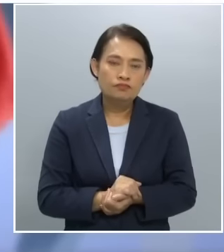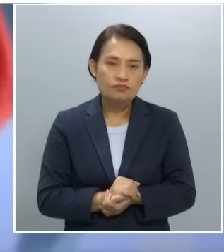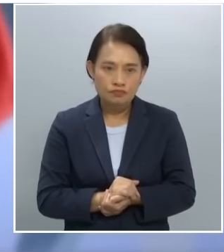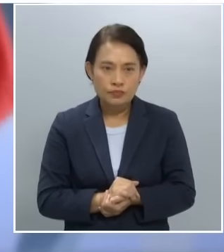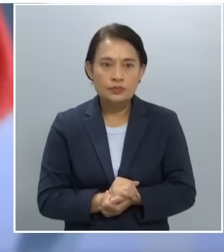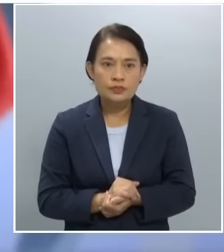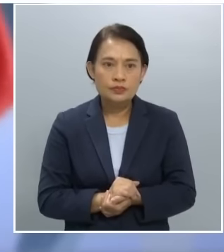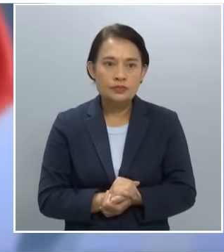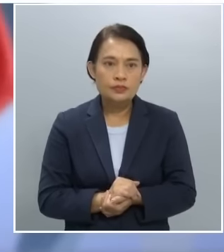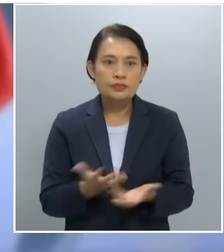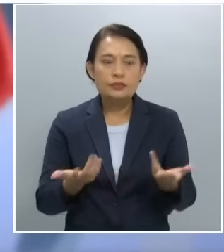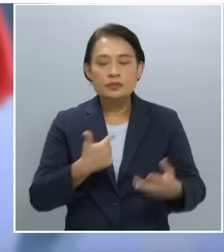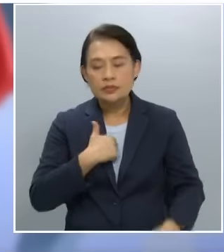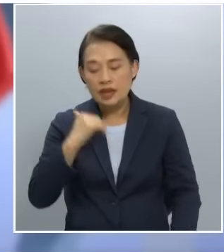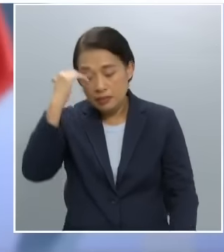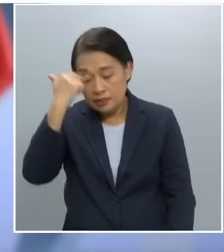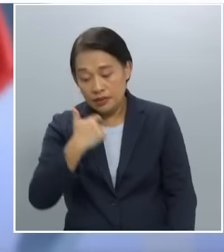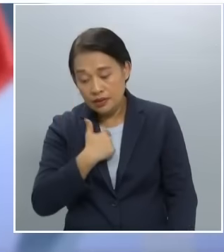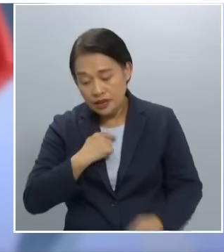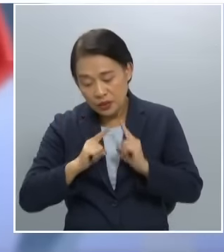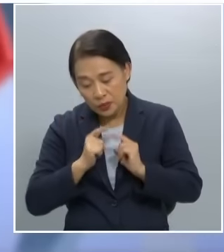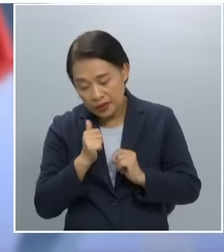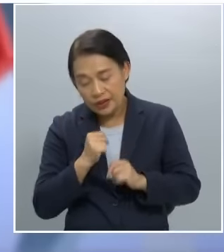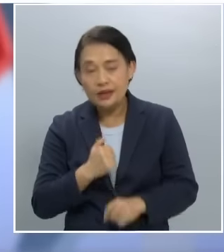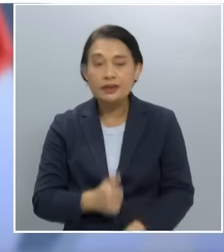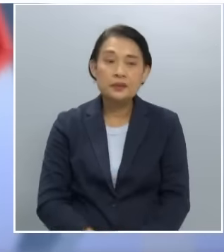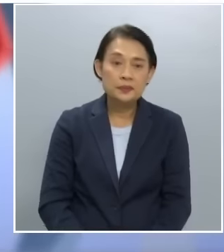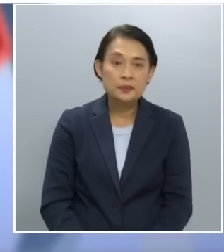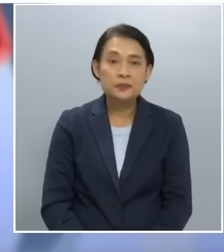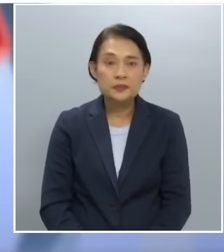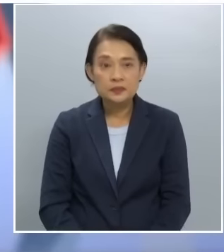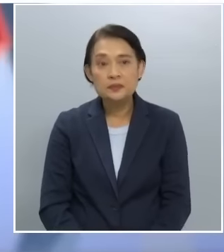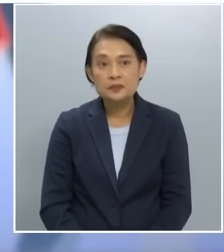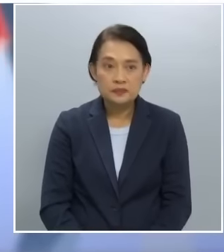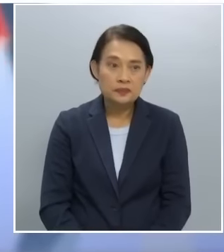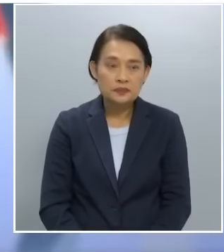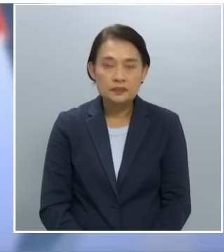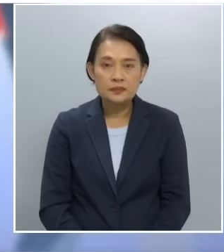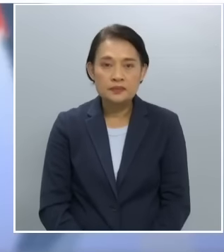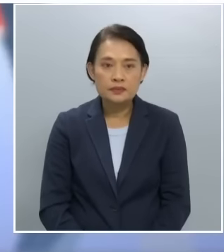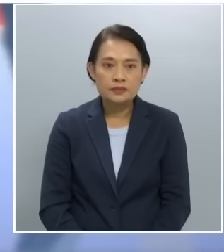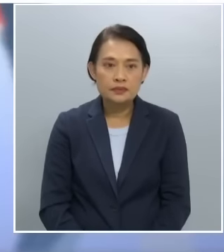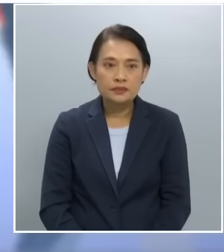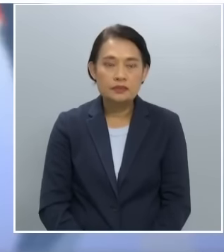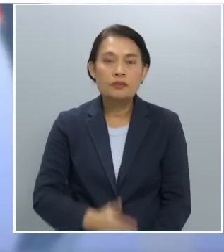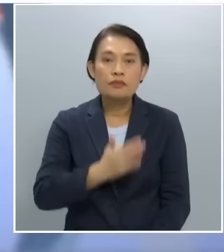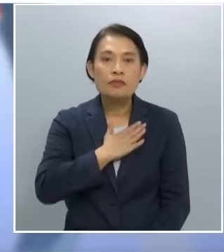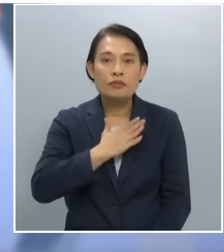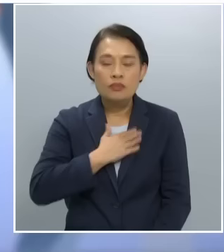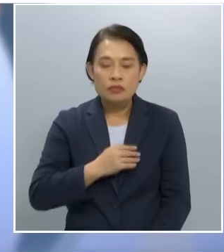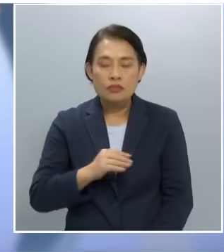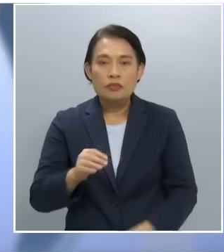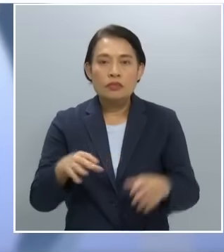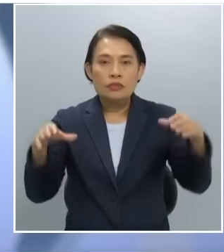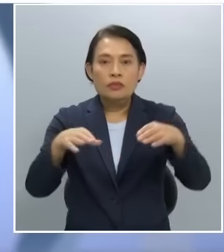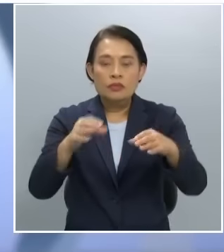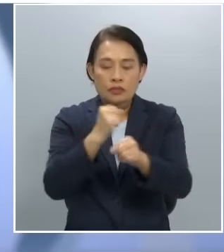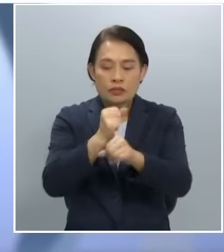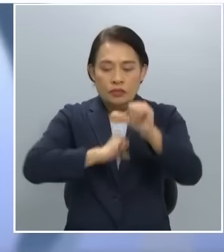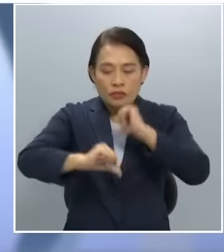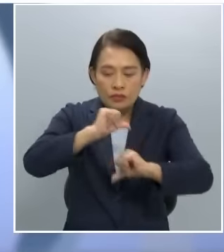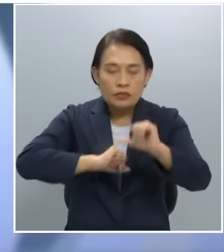อ้ากลายเป็นพี่ซะแล้วค่ะอ้านั่นแหละหมยังเช็คกับพี่ๆที่ทำละครอ่ะค่ะคือถ้าเกิดว่าคุณจะได้เป็นนัก